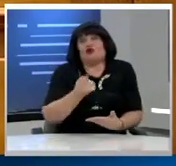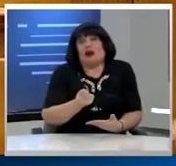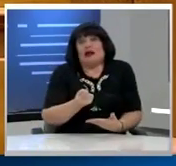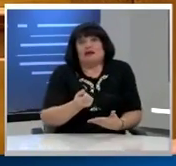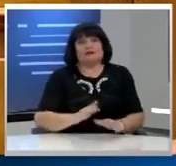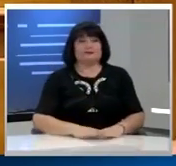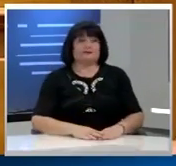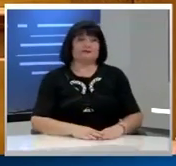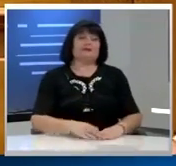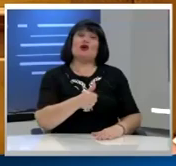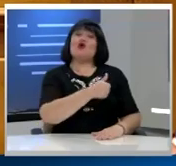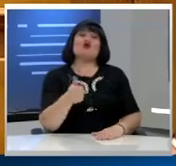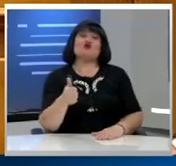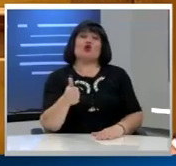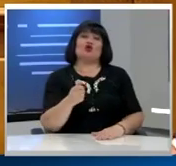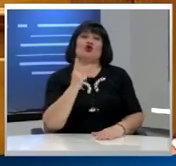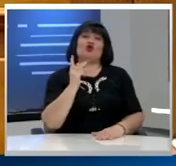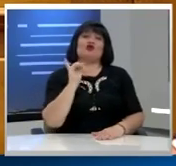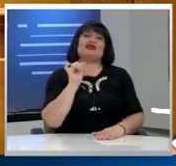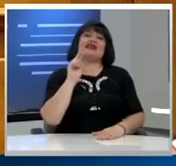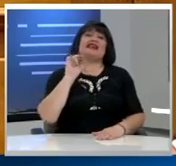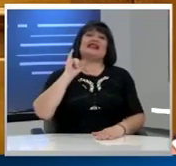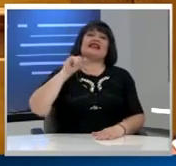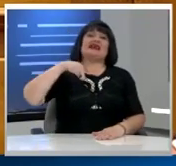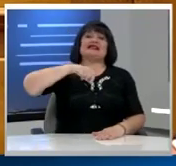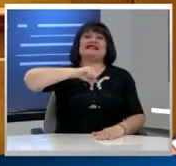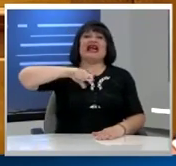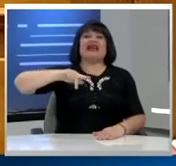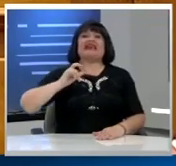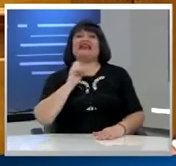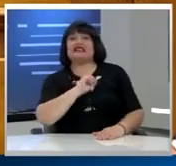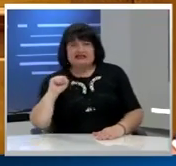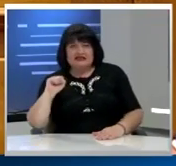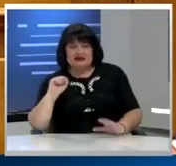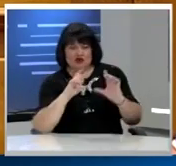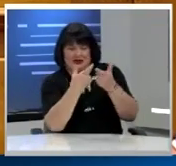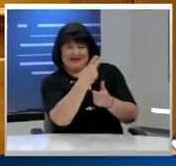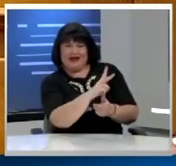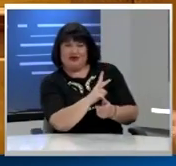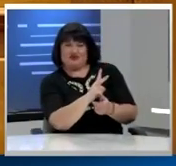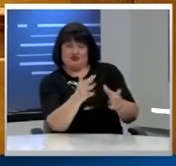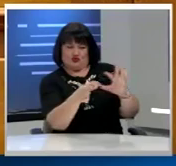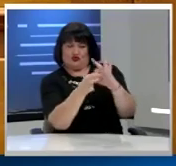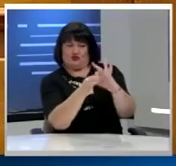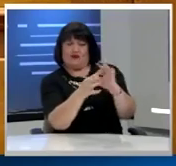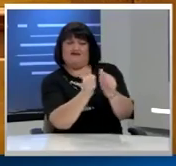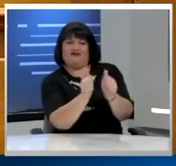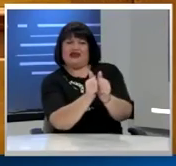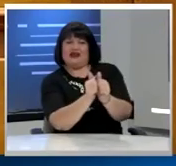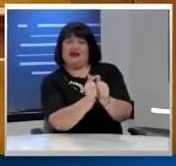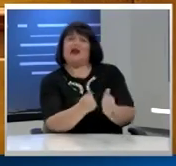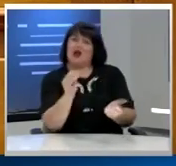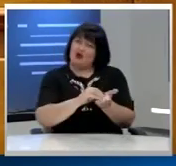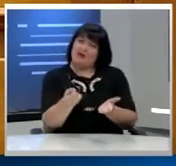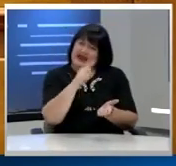Αλλά δεν ήταν μόνο ο κύριος Κυριτσάκης που είχε στενές σχέσεις με εσάς και την οικογένειά σας. Ήταν και άλλοι